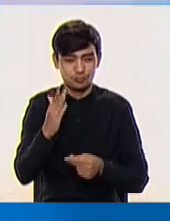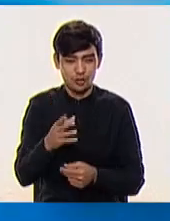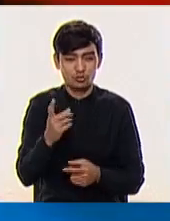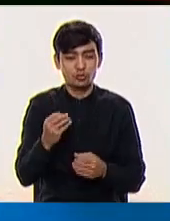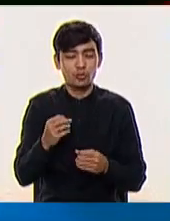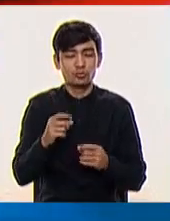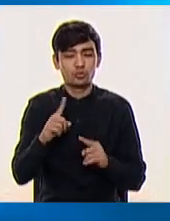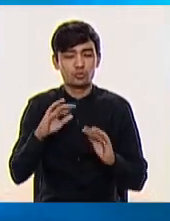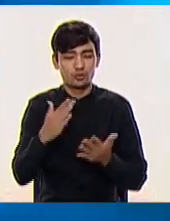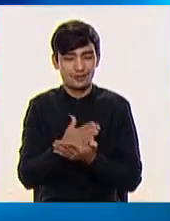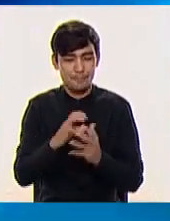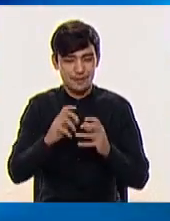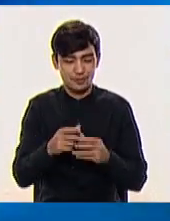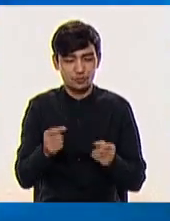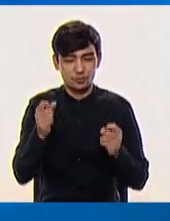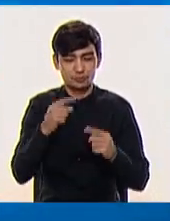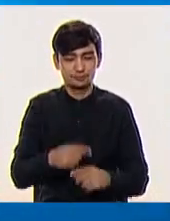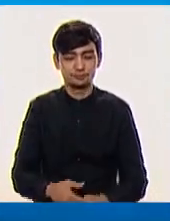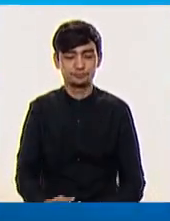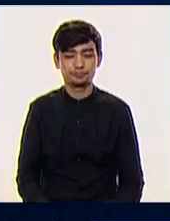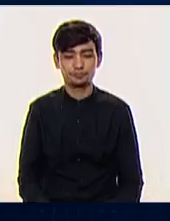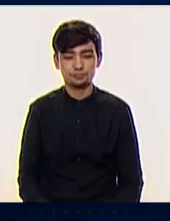еще происходит в мире, знает Наталья Райм.